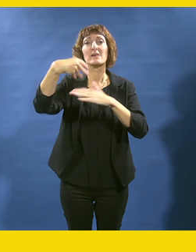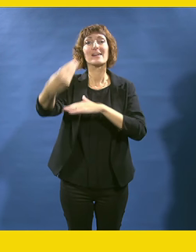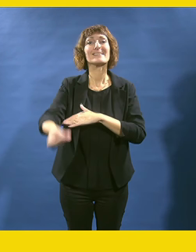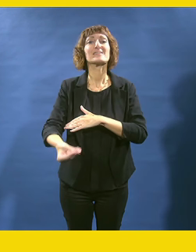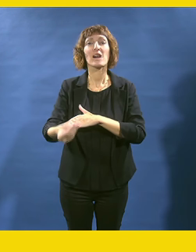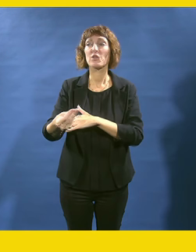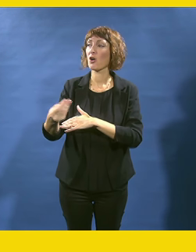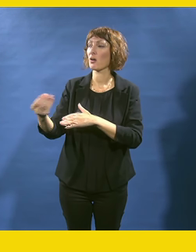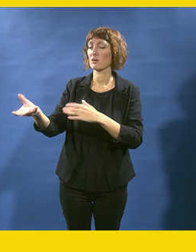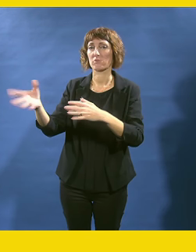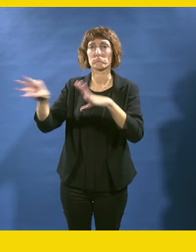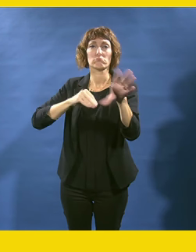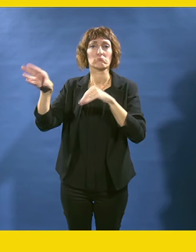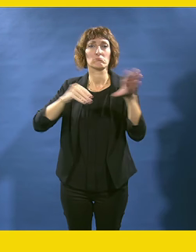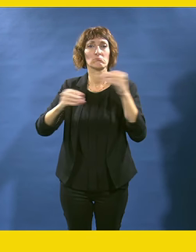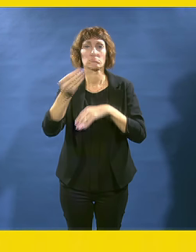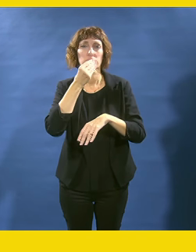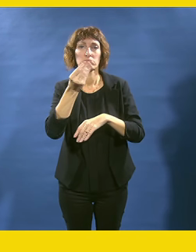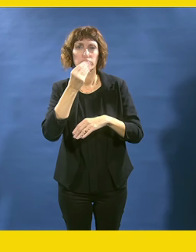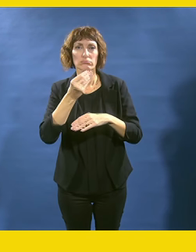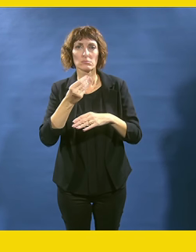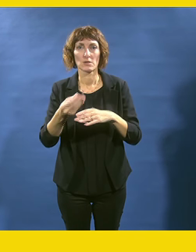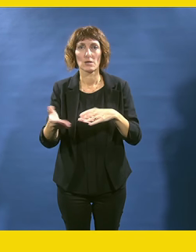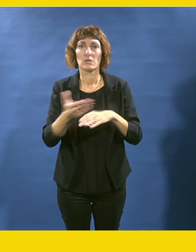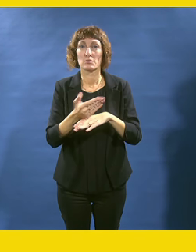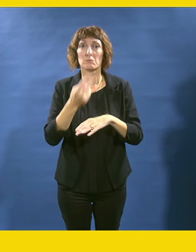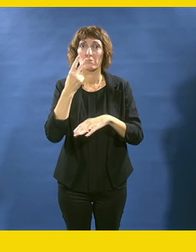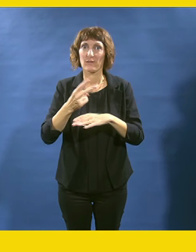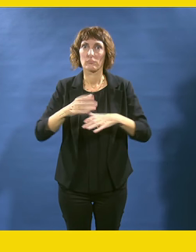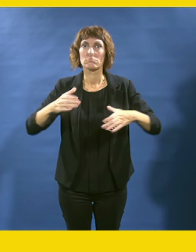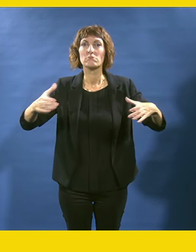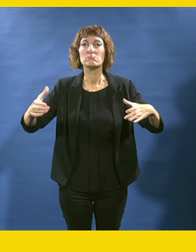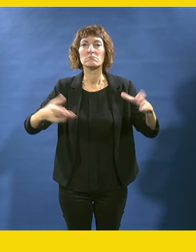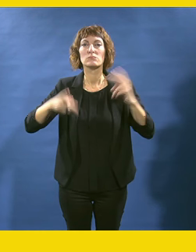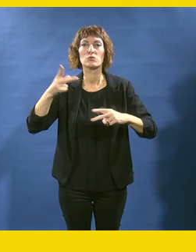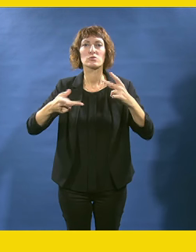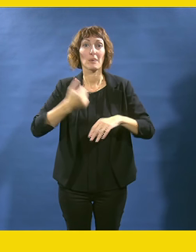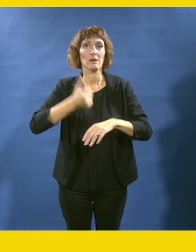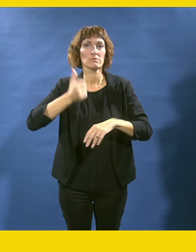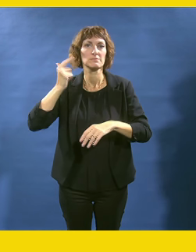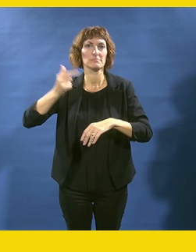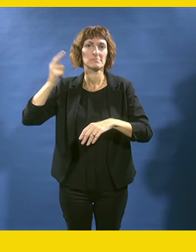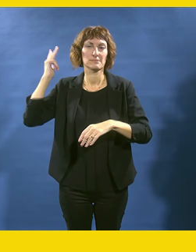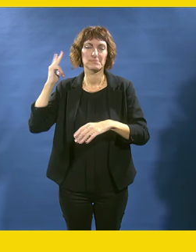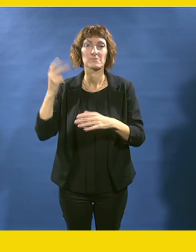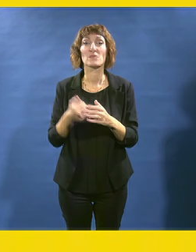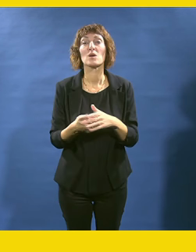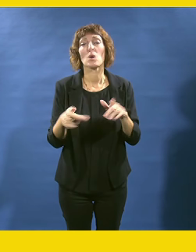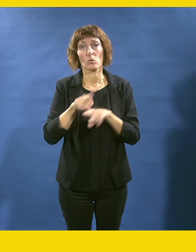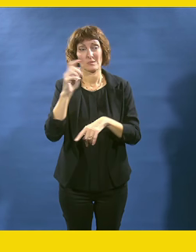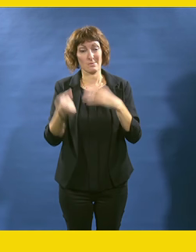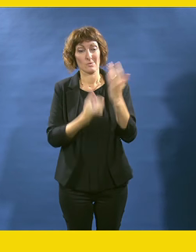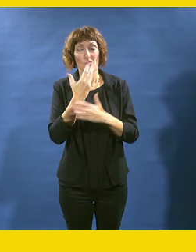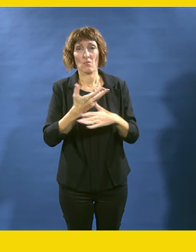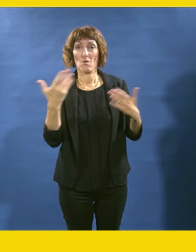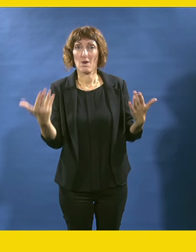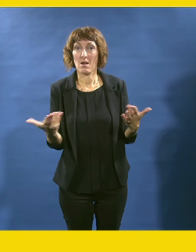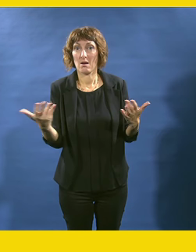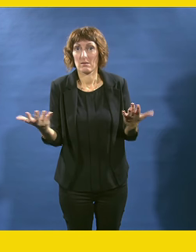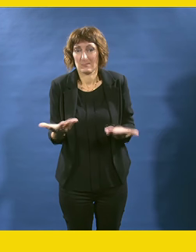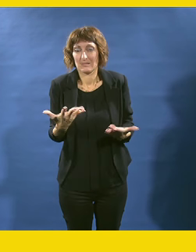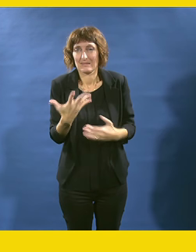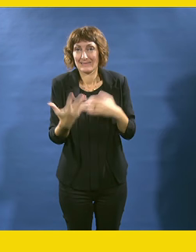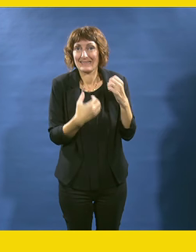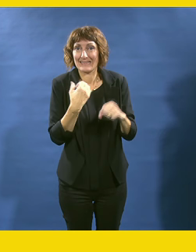On en a prévu un petit peu plus que les années précédentes sur le colloque. Et la nouveauté cette année, c'est un espace dédié restauration. Donc vous